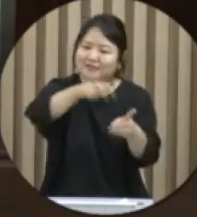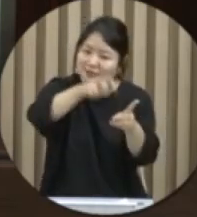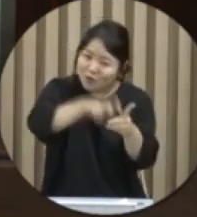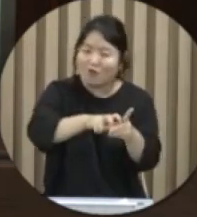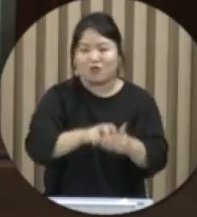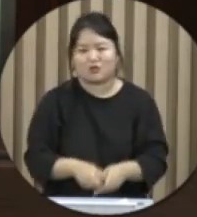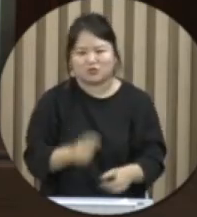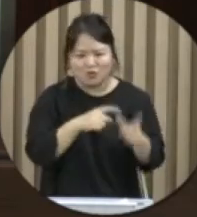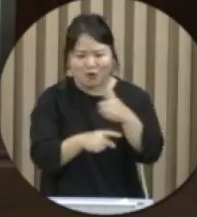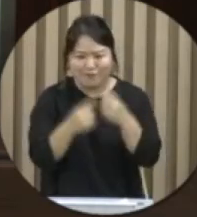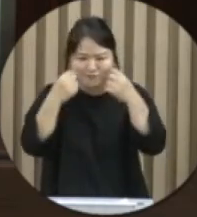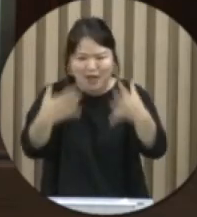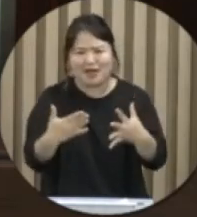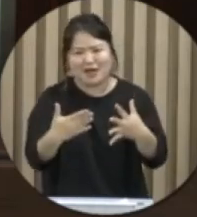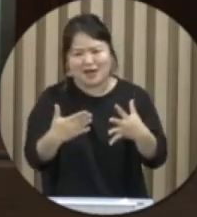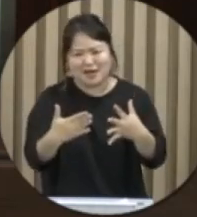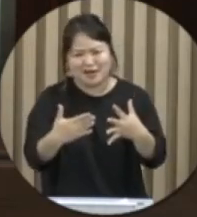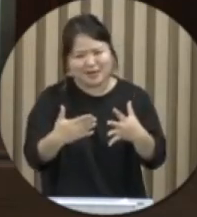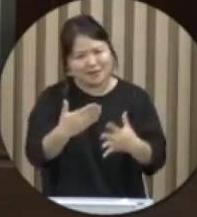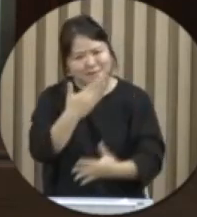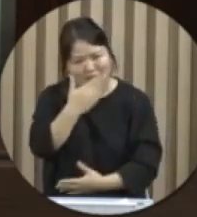해주 될 것이라 생각됩니다